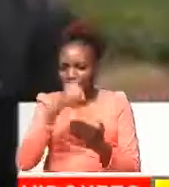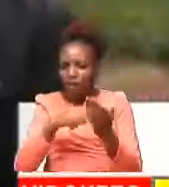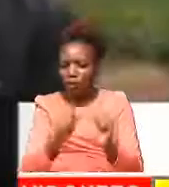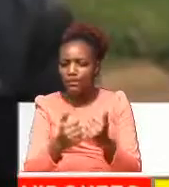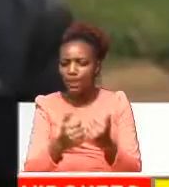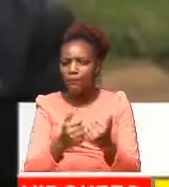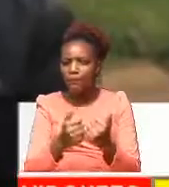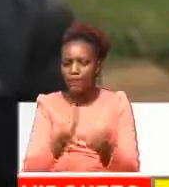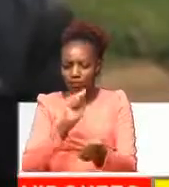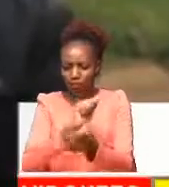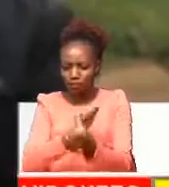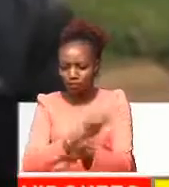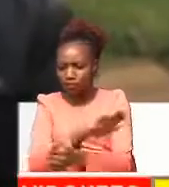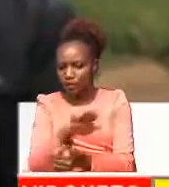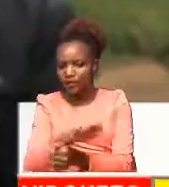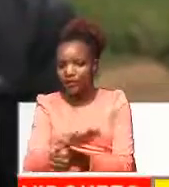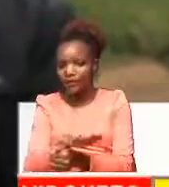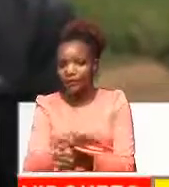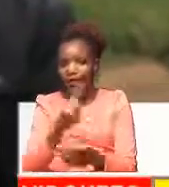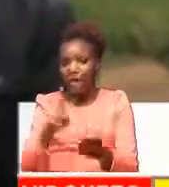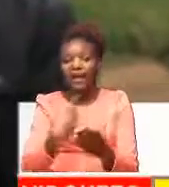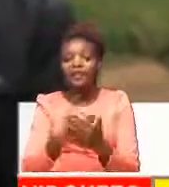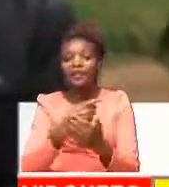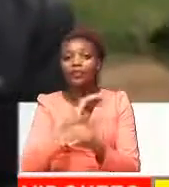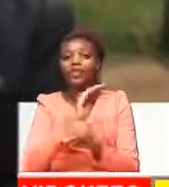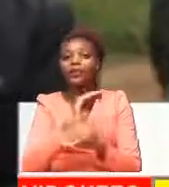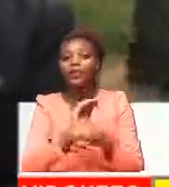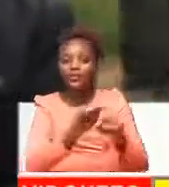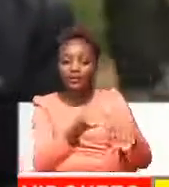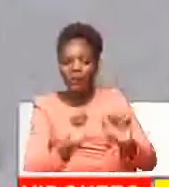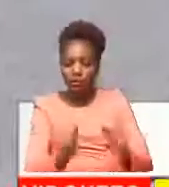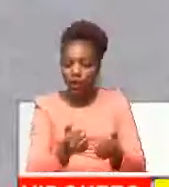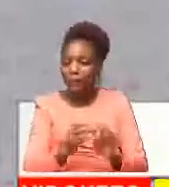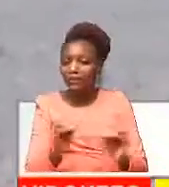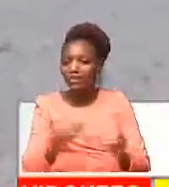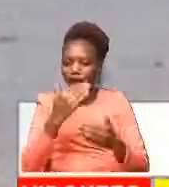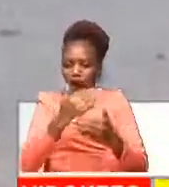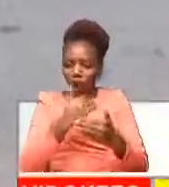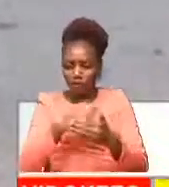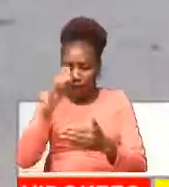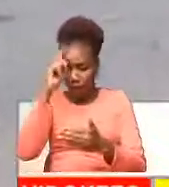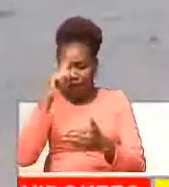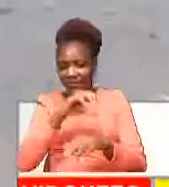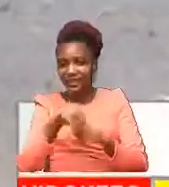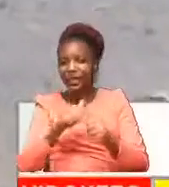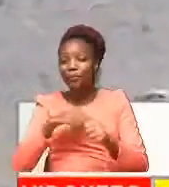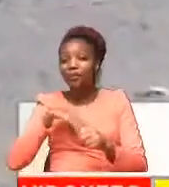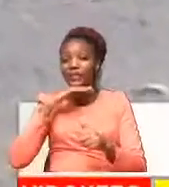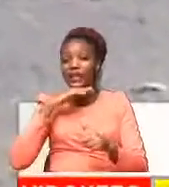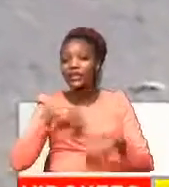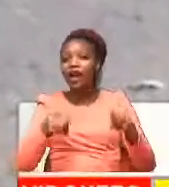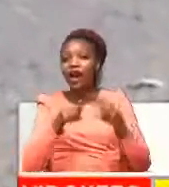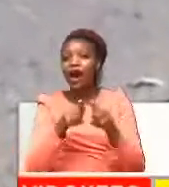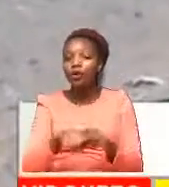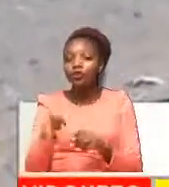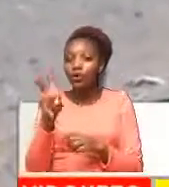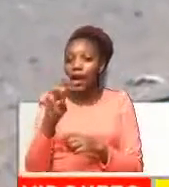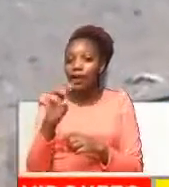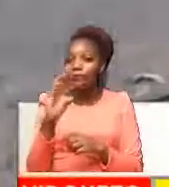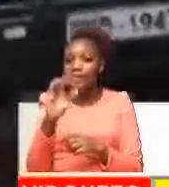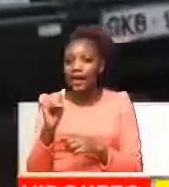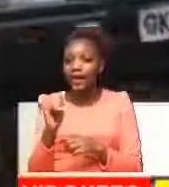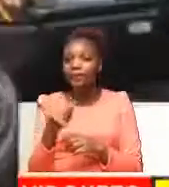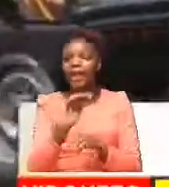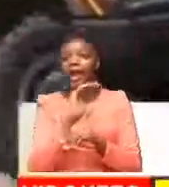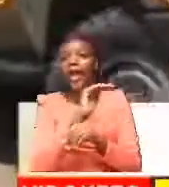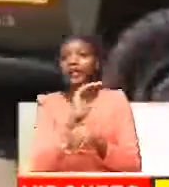haraka iwezekanavyo. Hiyo kijana asizikwe kabla tujajua alikufa vipi. Kwa upande wake mwakilishi wadi wa Sinyereri Abraham Mwale ametoa